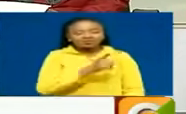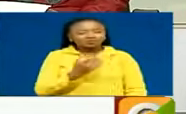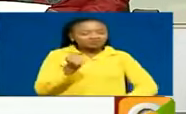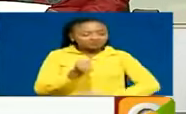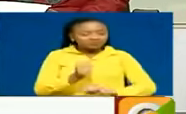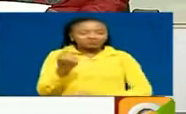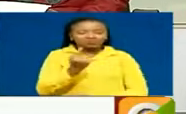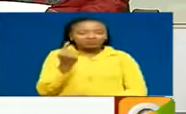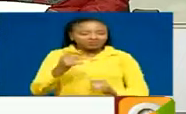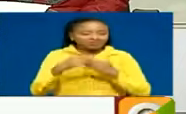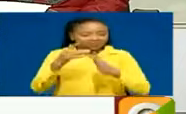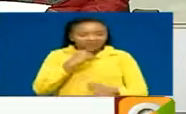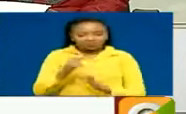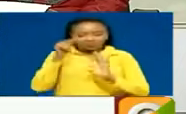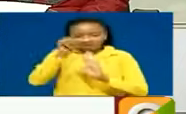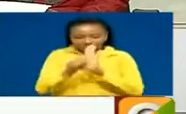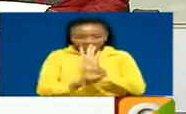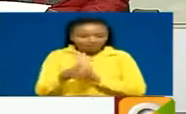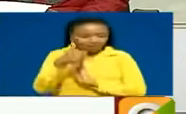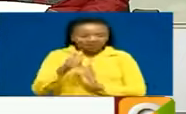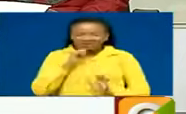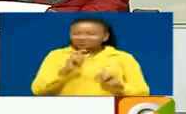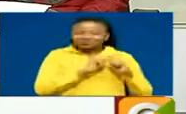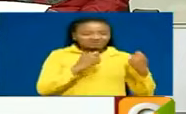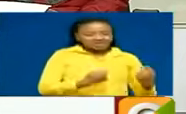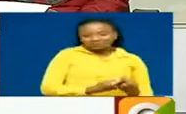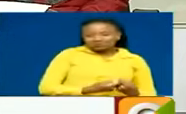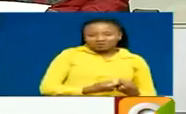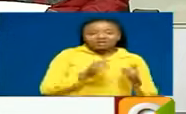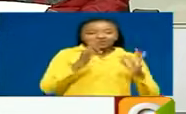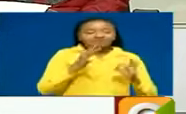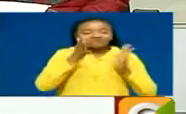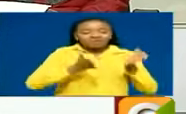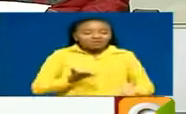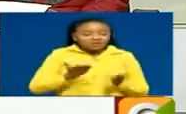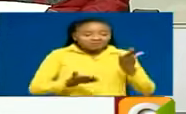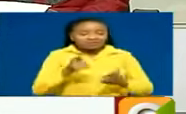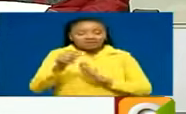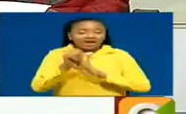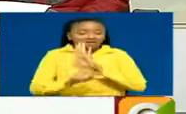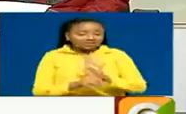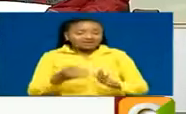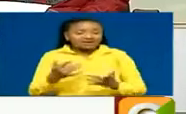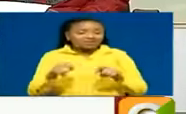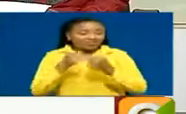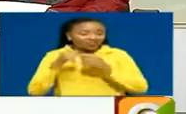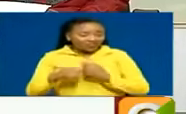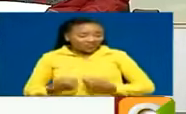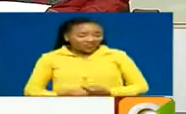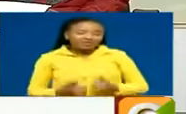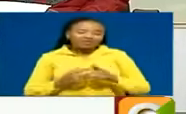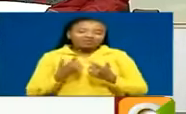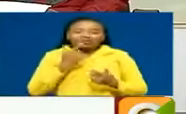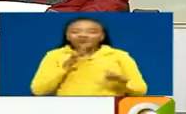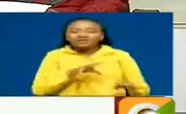ya kikabila. Kulingana na Ruto, taifa linapoongozwa na watu wasio na sera mwafaka, vijana ndio wanaumia zaidi kutokana na